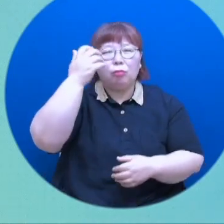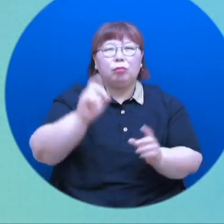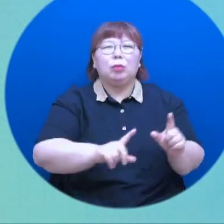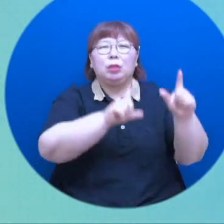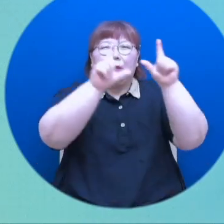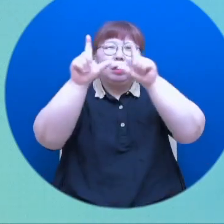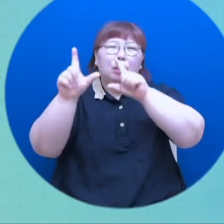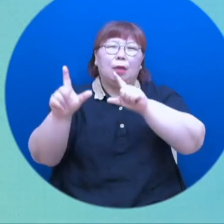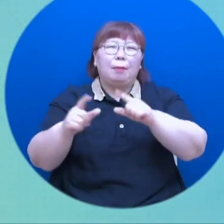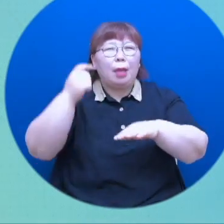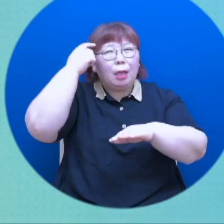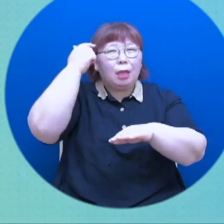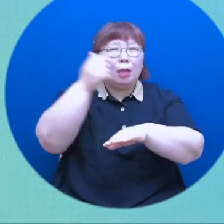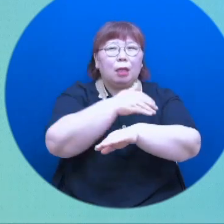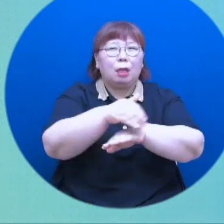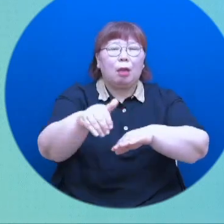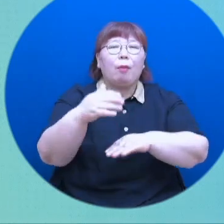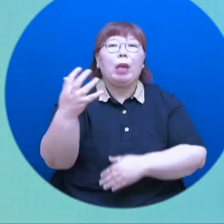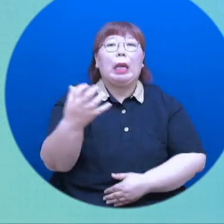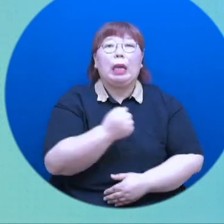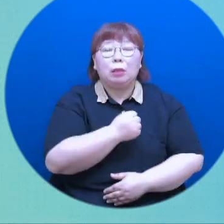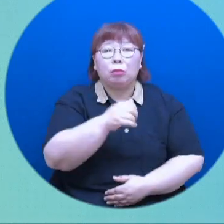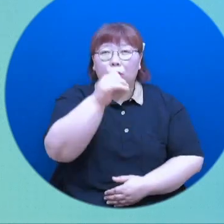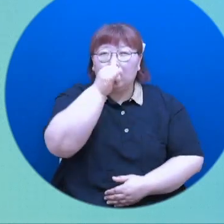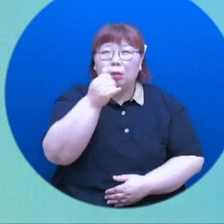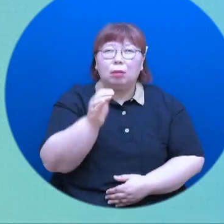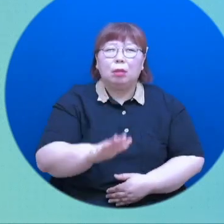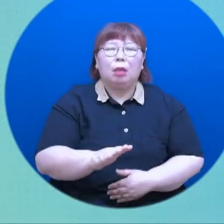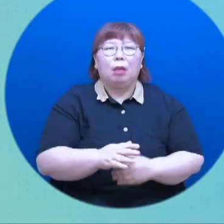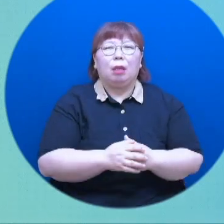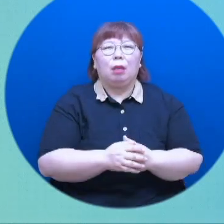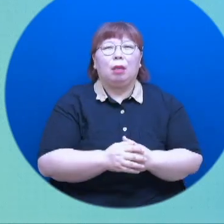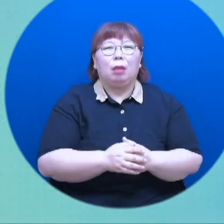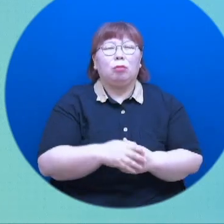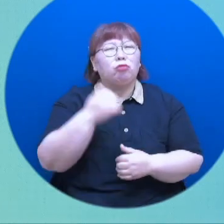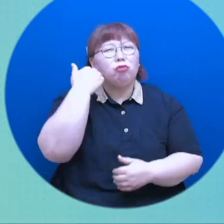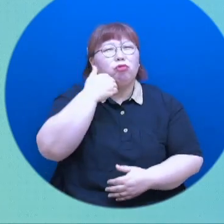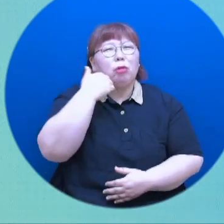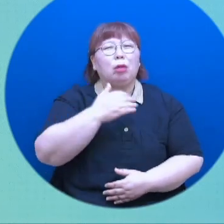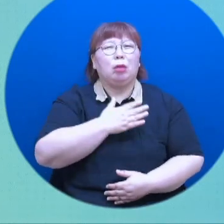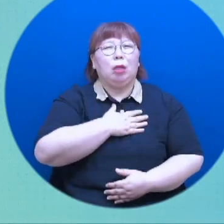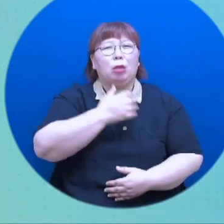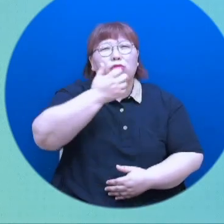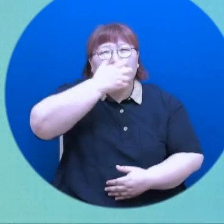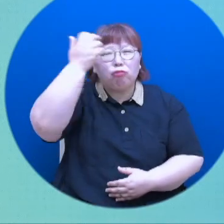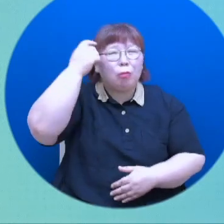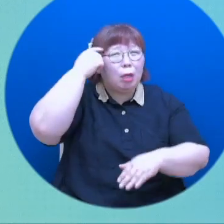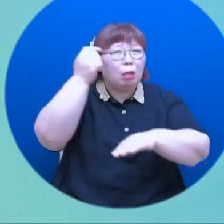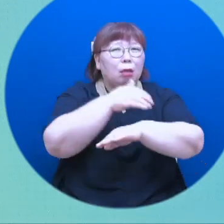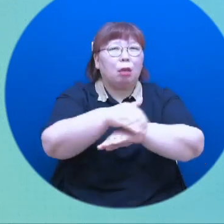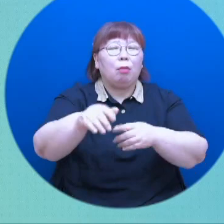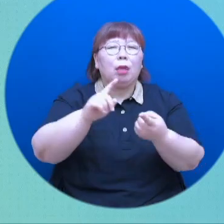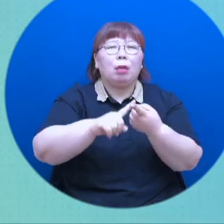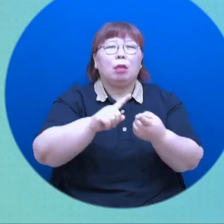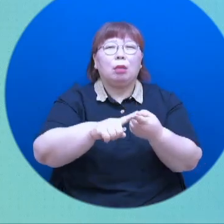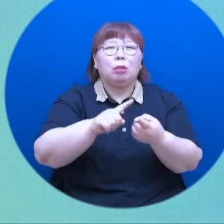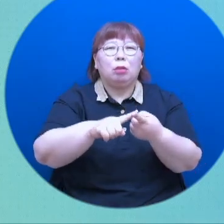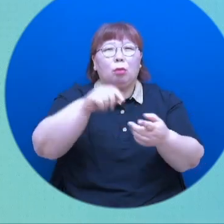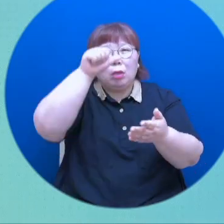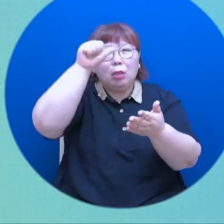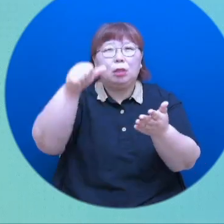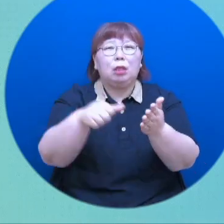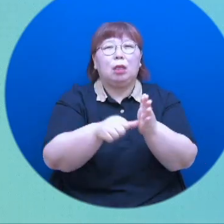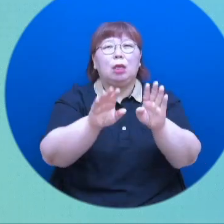마스터 플랜을 갖고 진행을 해요. 그러나 그 누가 우리의 갖고 있는 꿈과 마스터 플랜에 의하여 인생이 열려지는